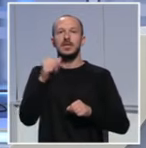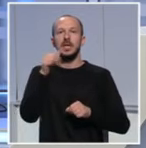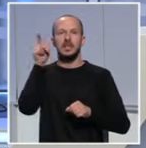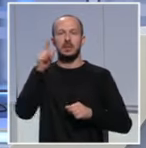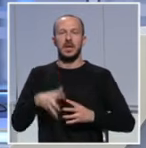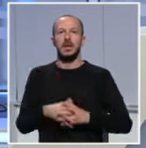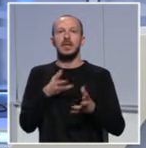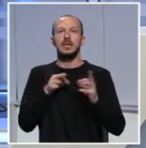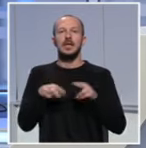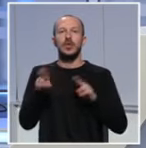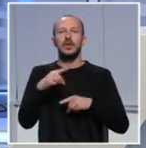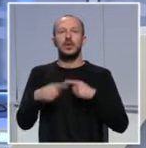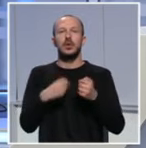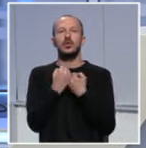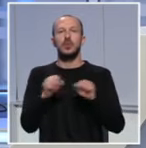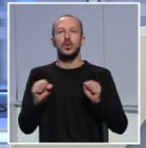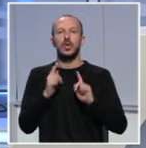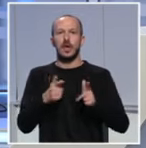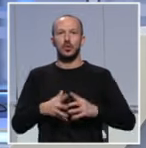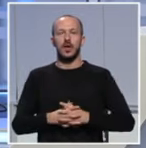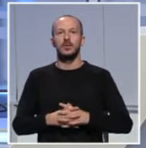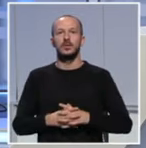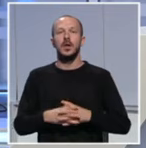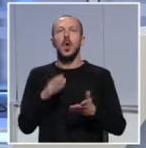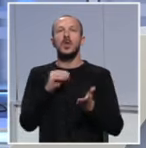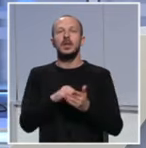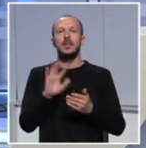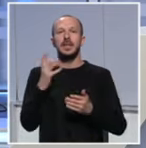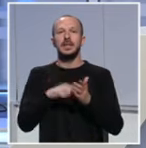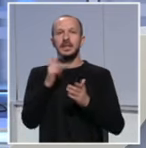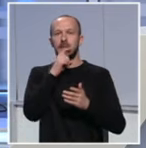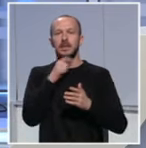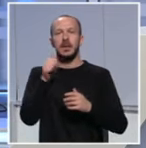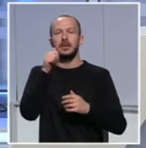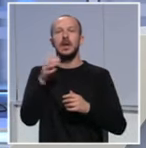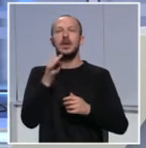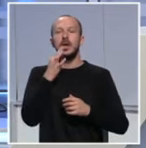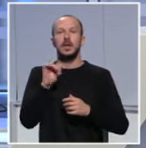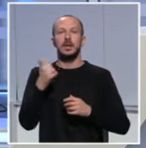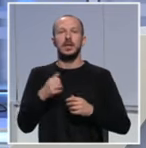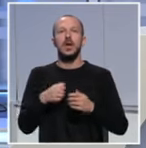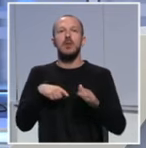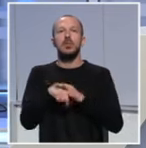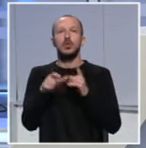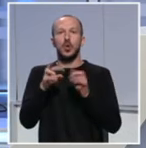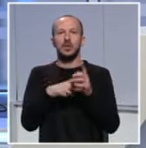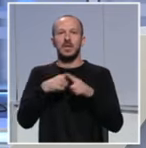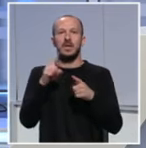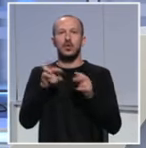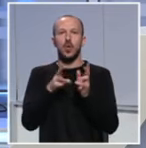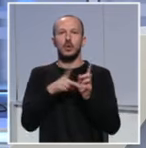i Srbije za njegovanje tradicije oslobodilačkih ratova odredili 15. septembar, dan kada je probijen Solunski